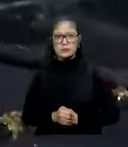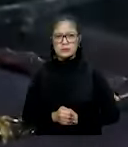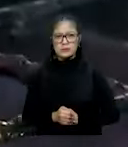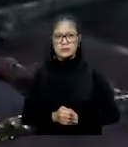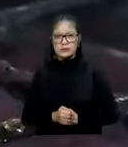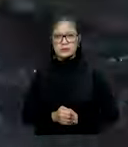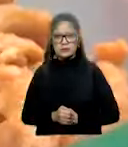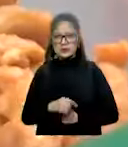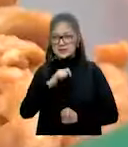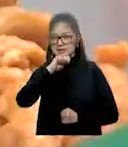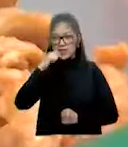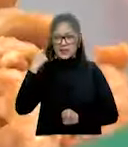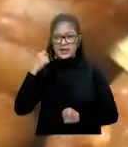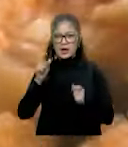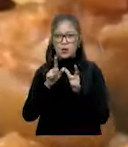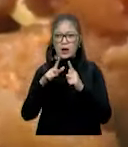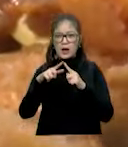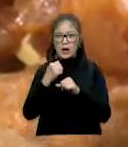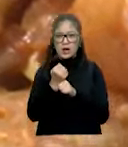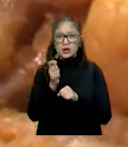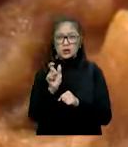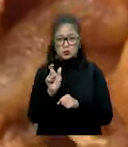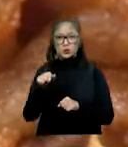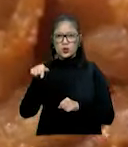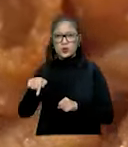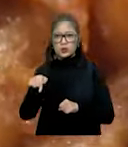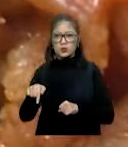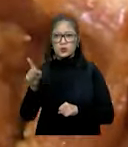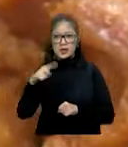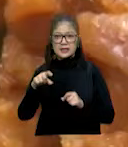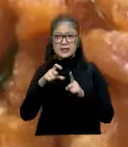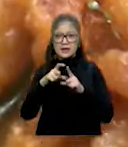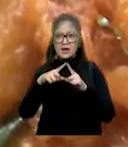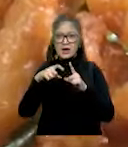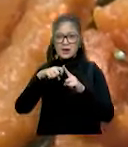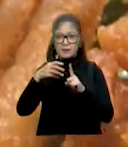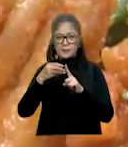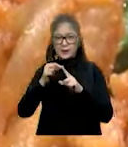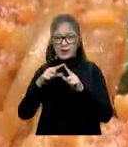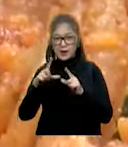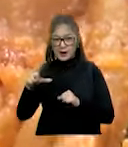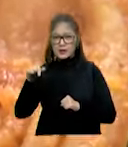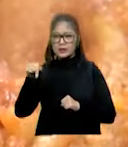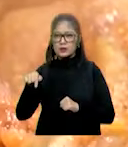Sate Wagyu dan Dakbal atau ceker pedas ala Korea. Siapa sih yang tidak